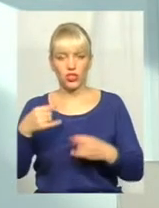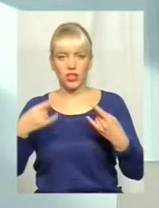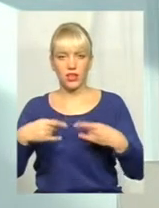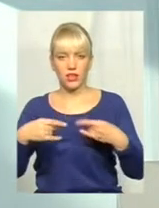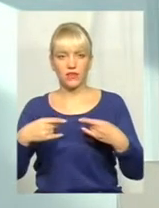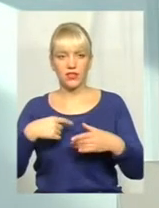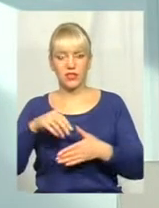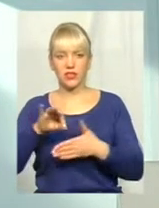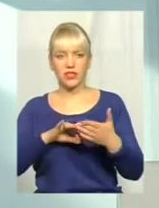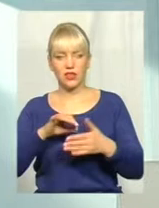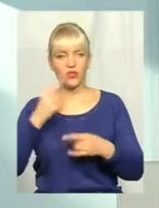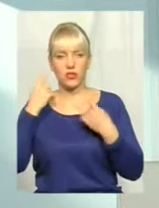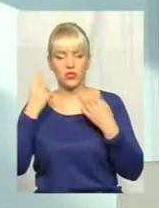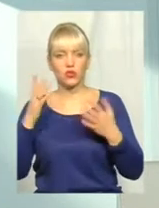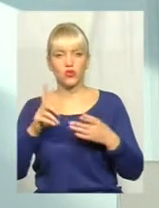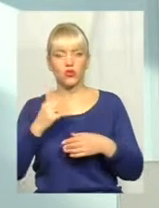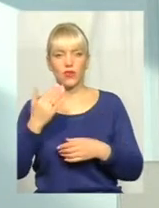зразу нічого, про що